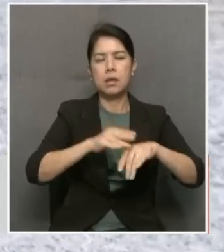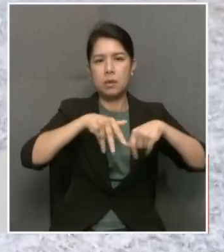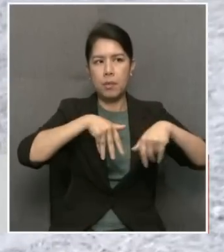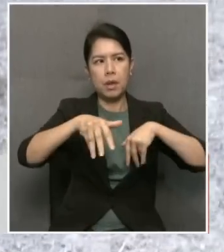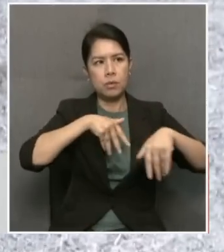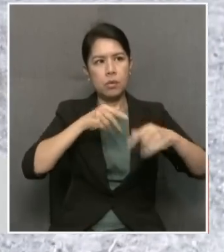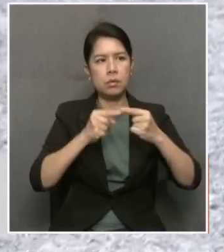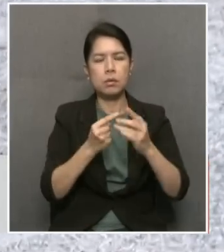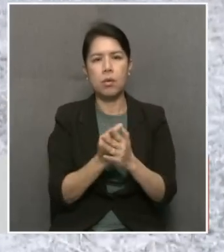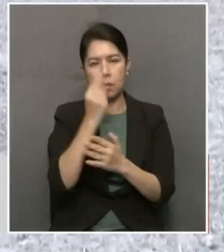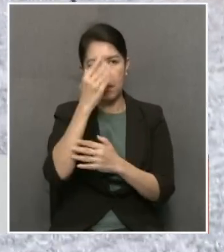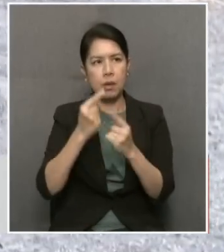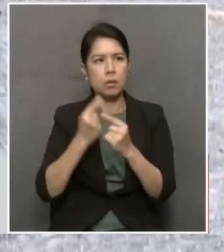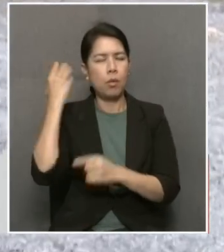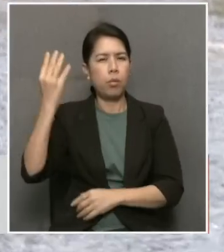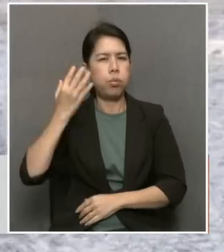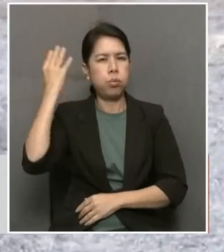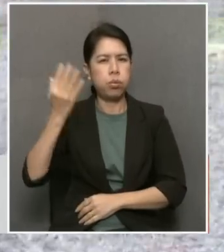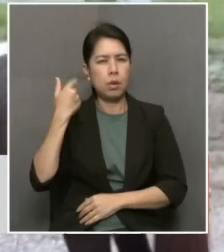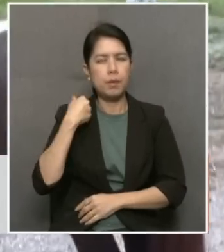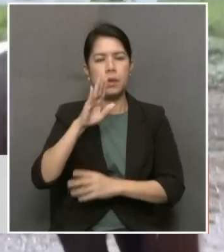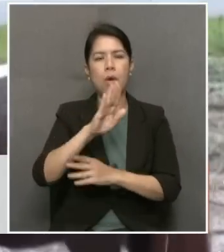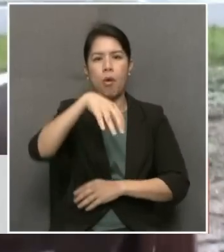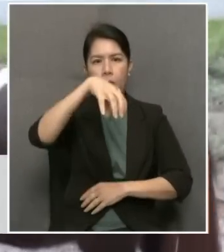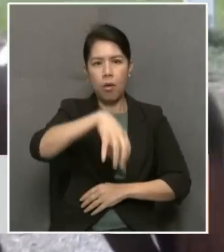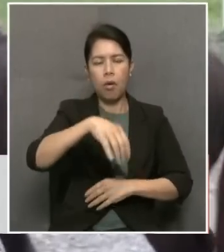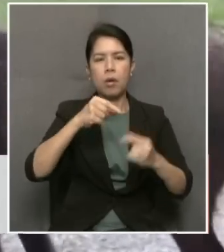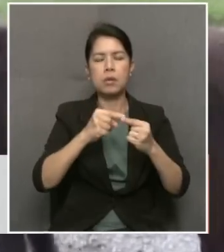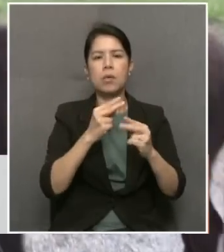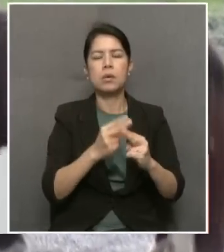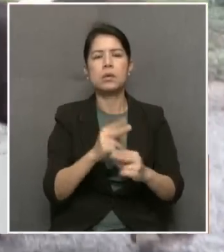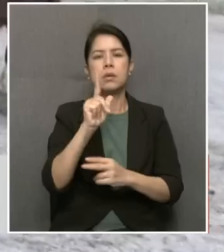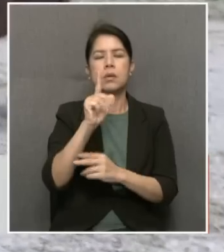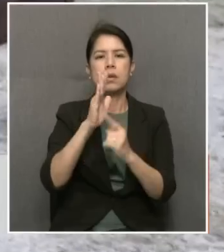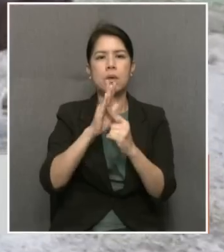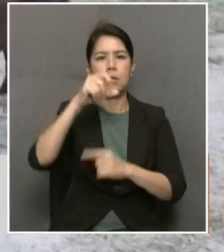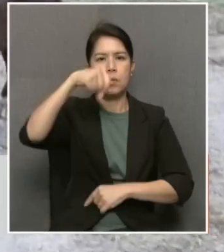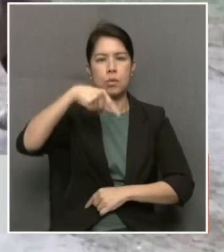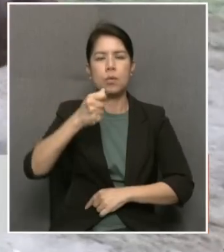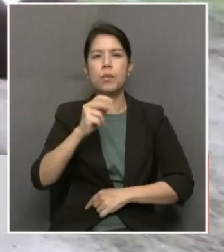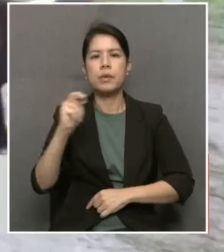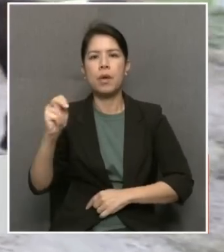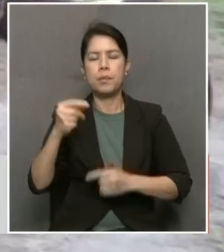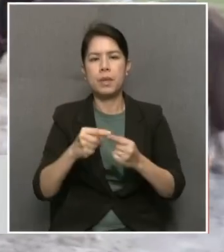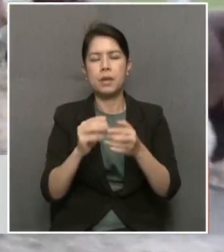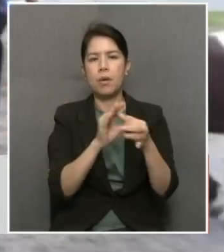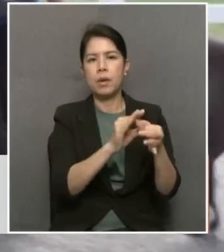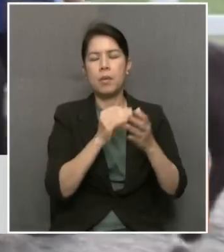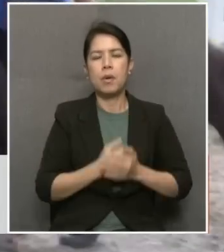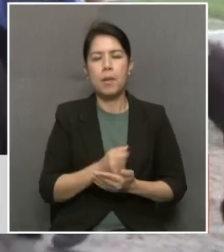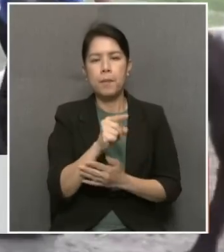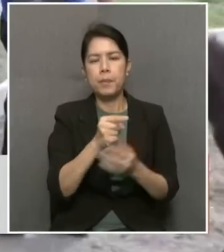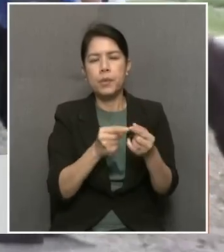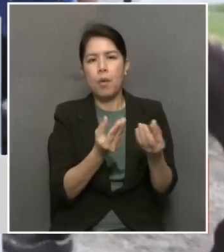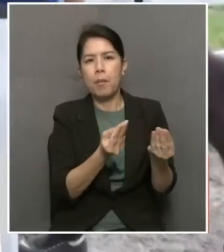ร้อนในหลายจังหวัดบนเกาะลูซอนส่วนประกาศเตือนน้ำท่วมและดินถล่มยังคงมีผลบังคับแม้ว่าโคอินุ